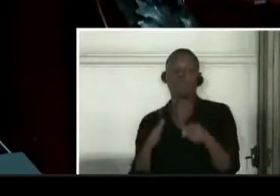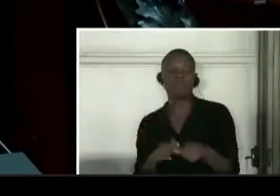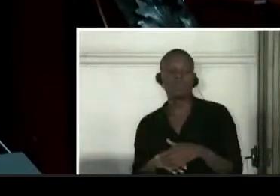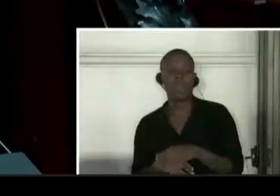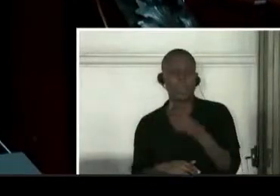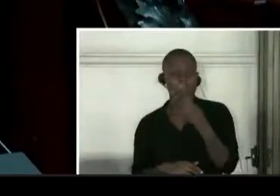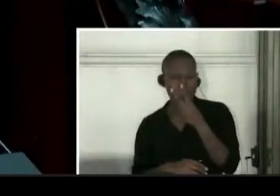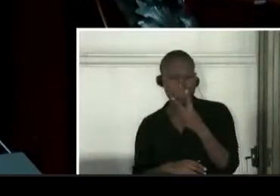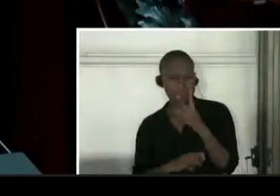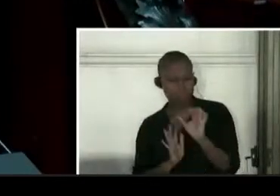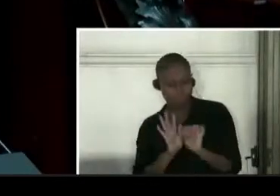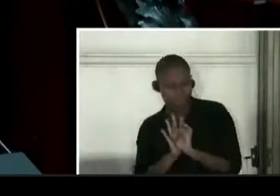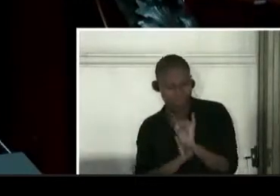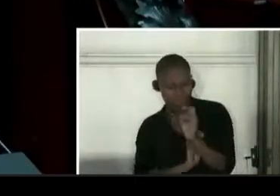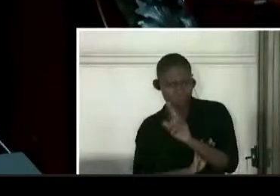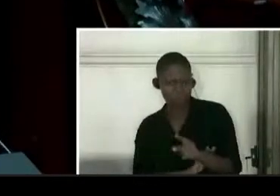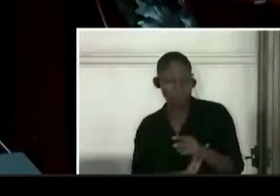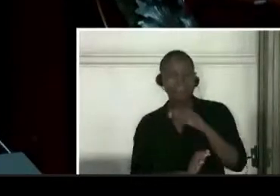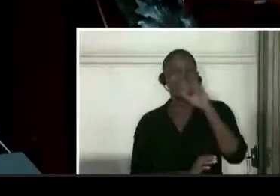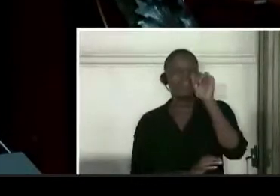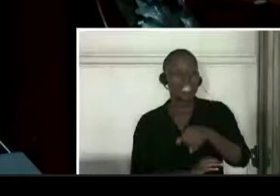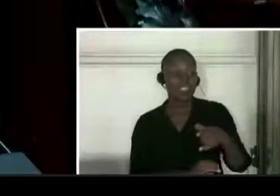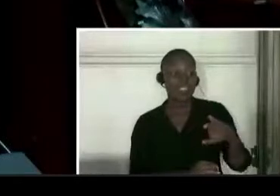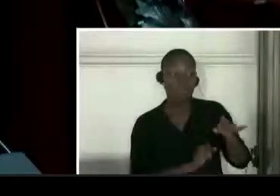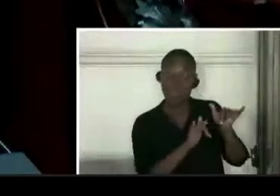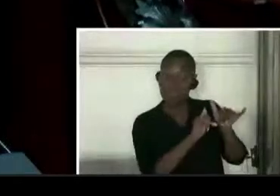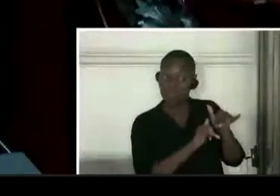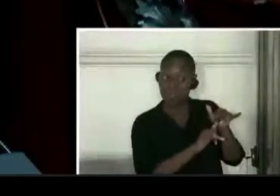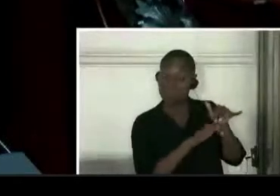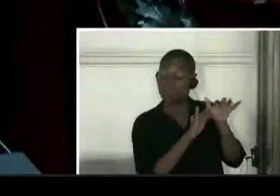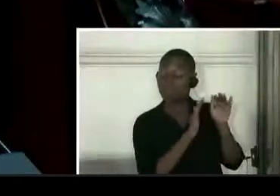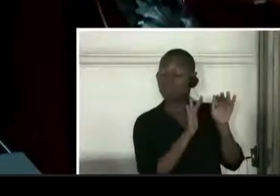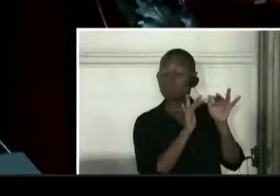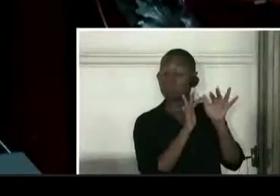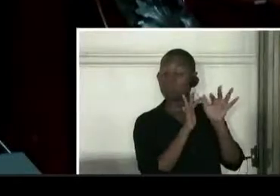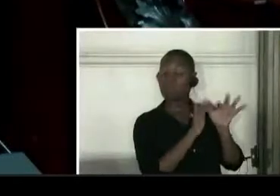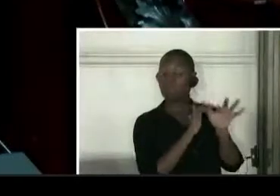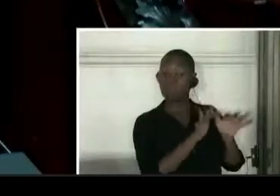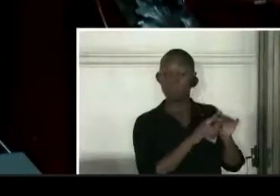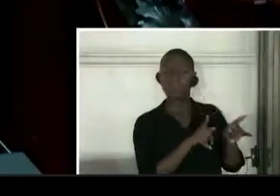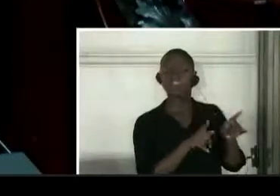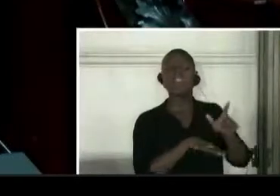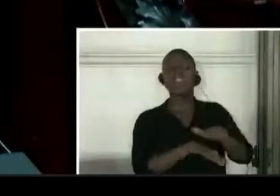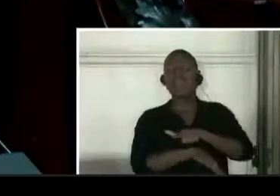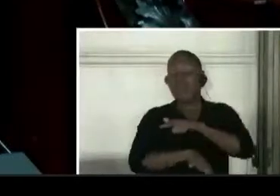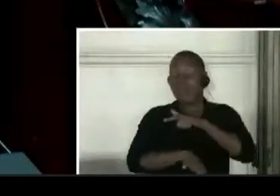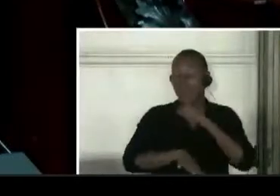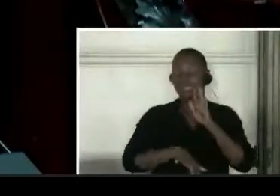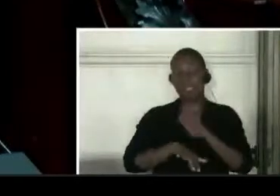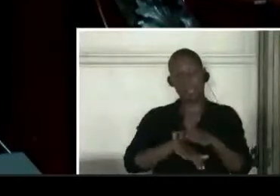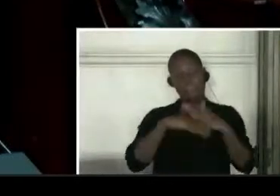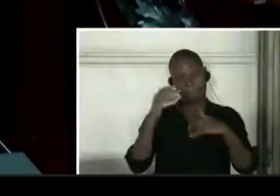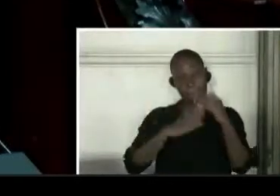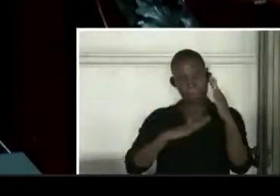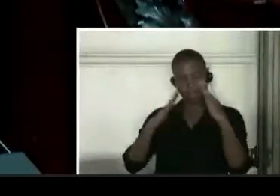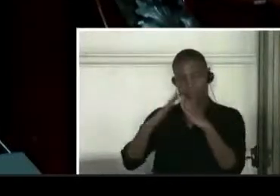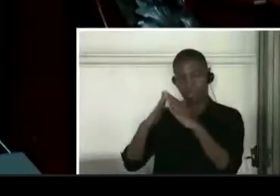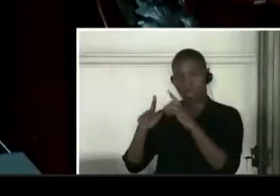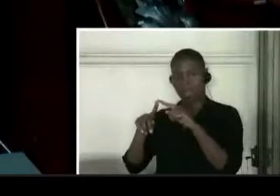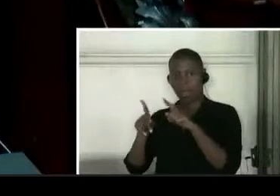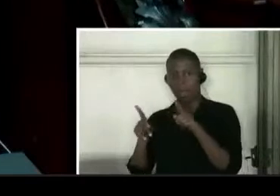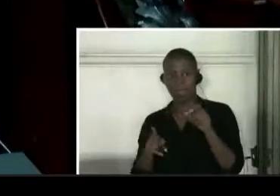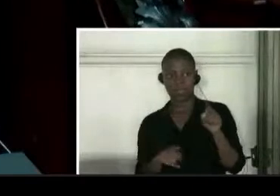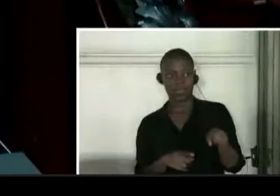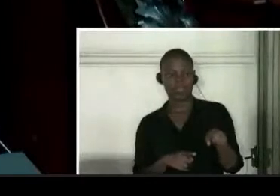ukuthi yebo kuthatha isikhathi eside ukubakhela izindlu kodwa abaningi abebesasele kuleza indawo ilabo